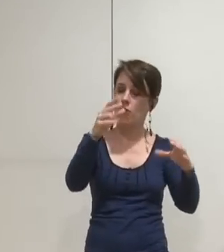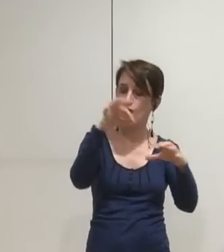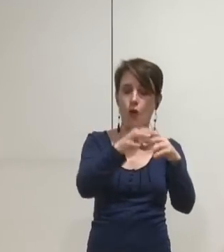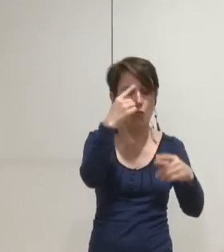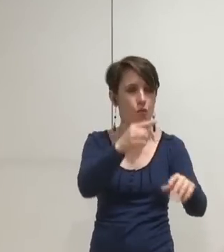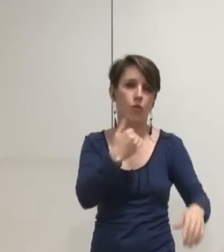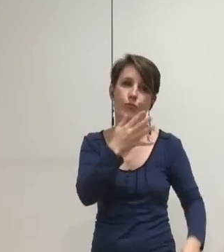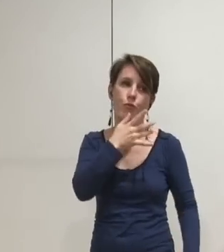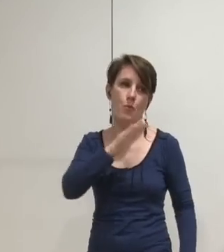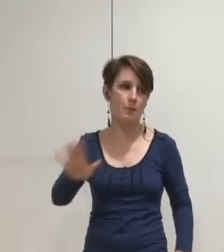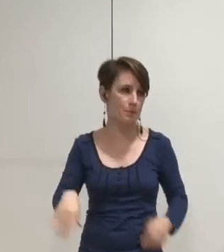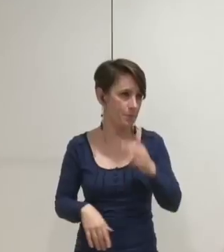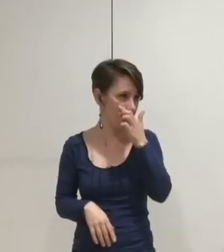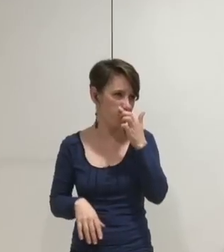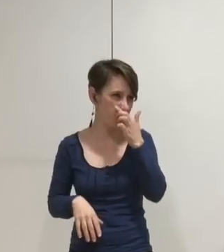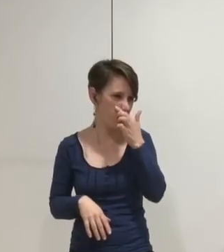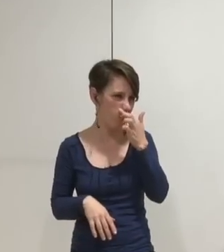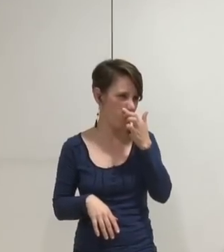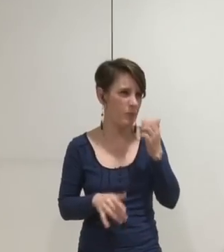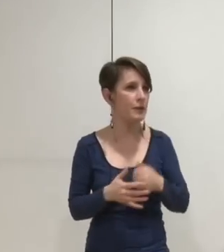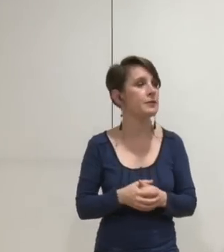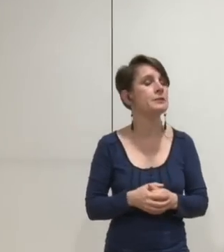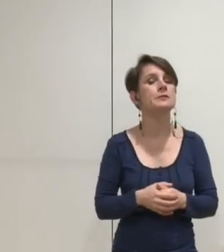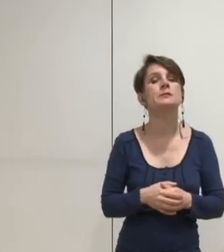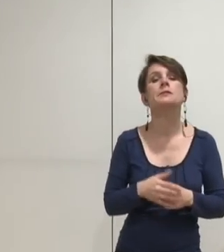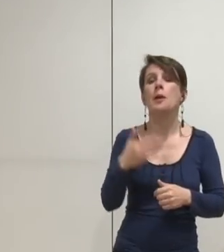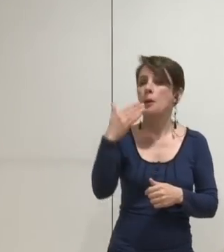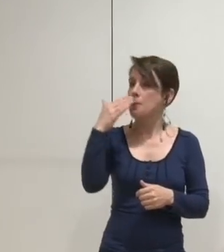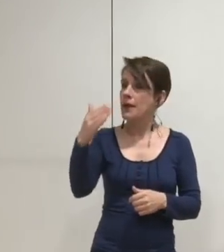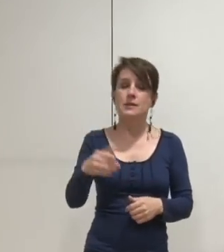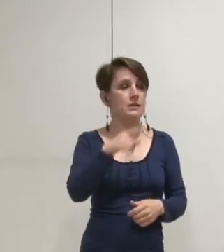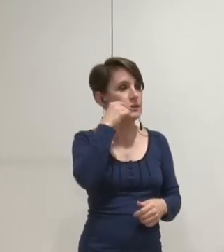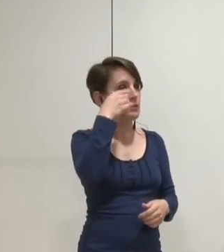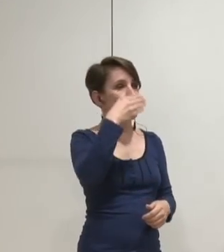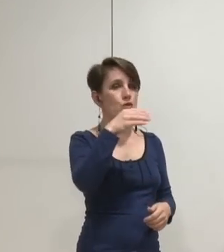délibération merci Monsieur malb pour quelques réponses